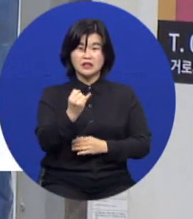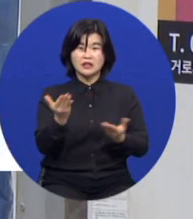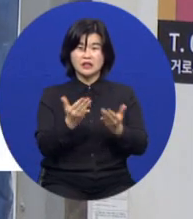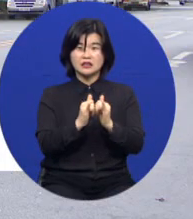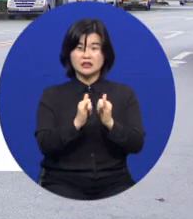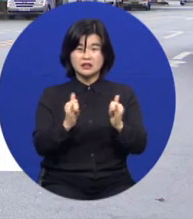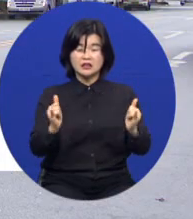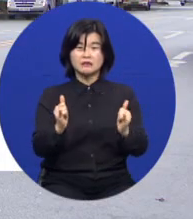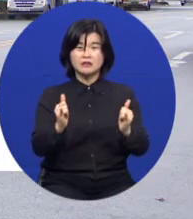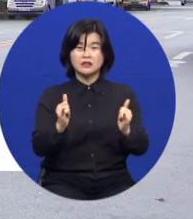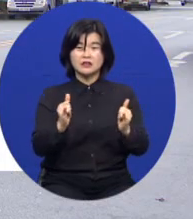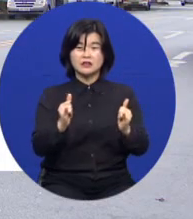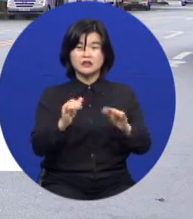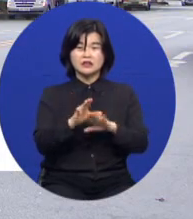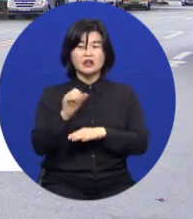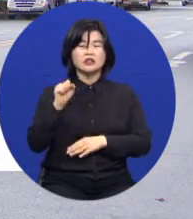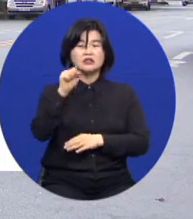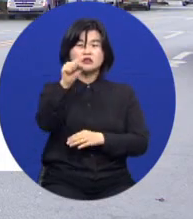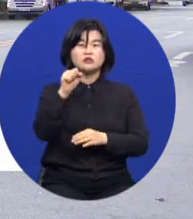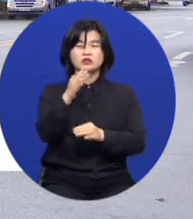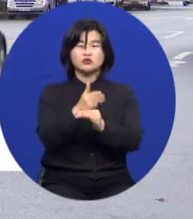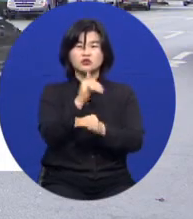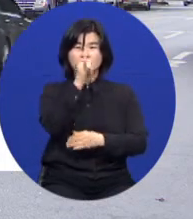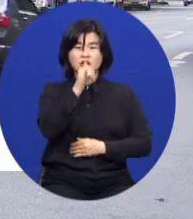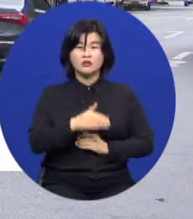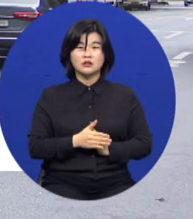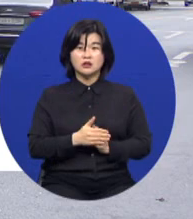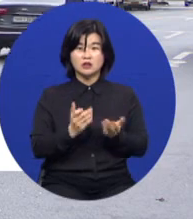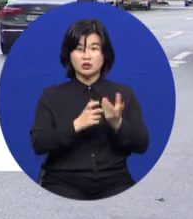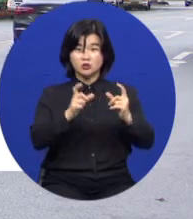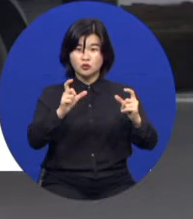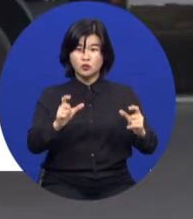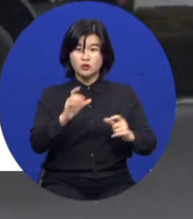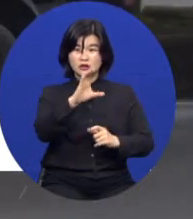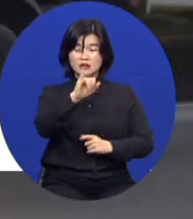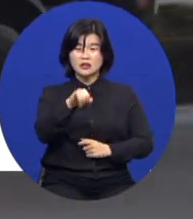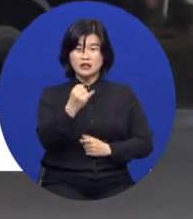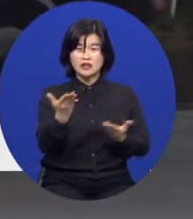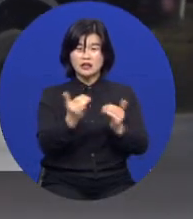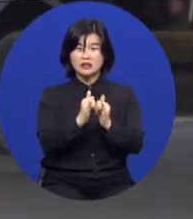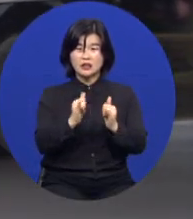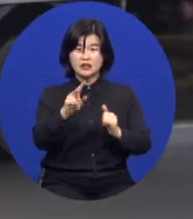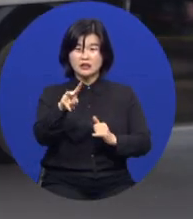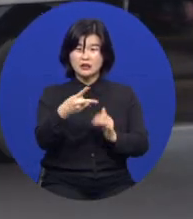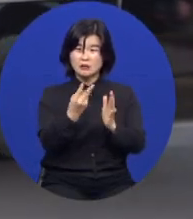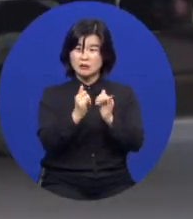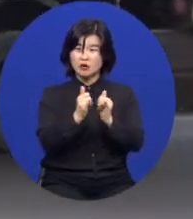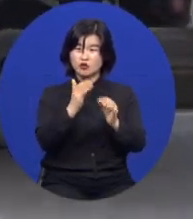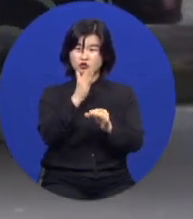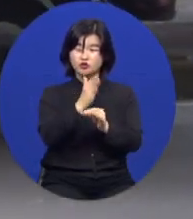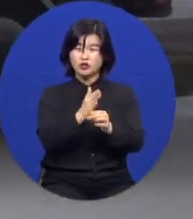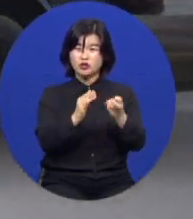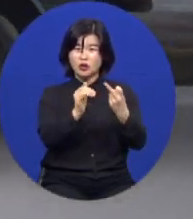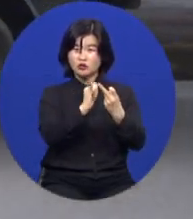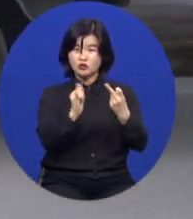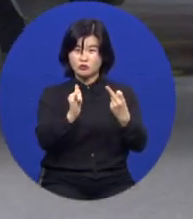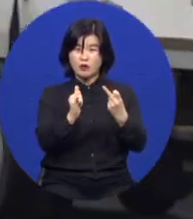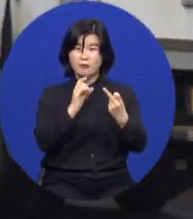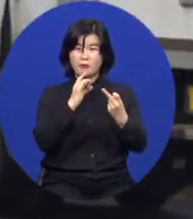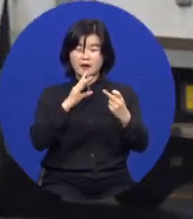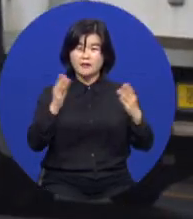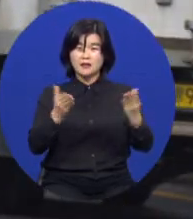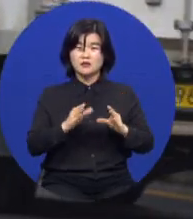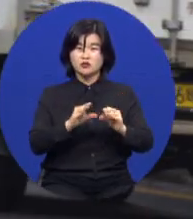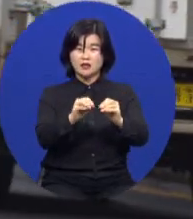택배 노조원들은 차량 시위에 나섰습니다. 제주에서는 CJ 택배기사 200여 명 가운데 12명만